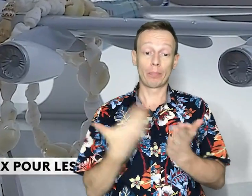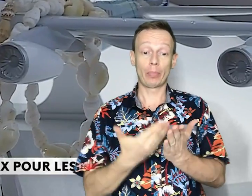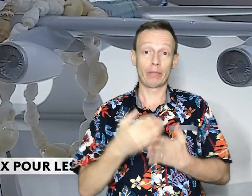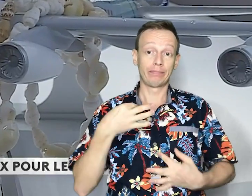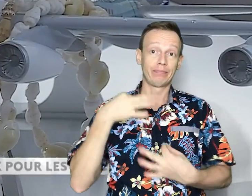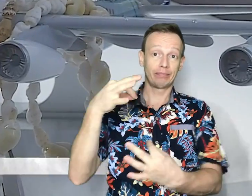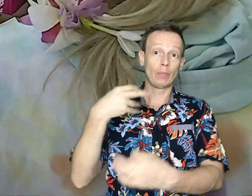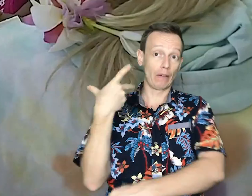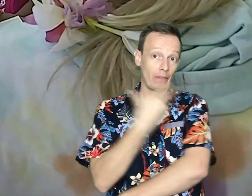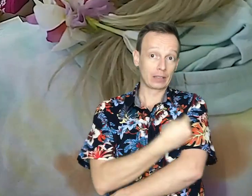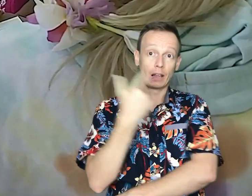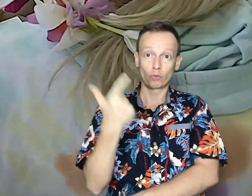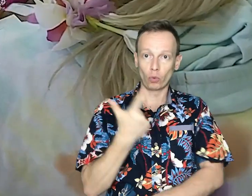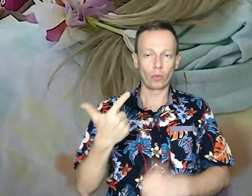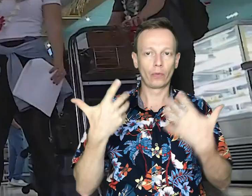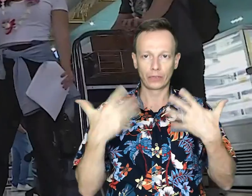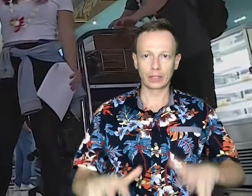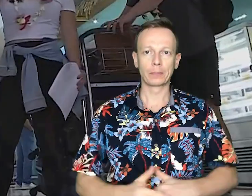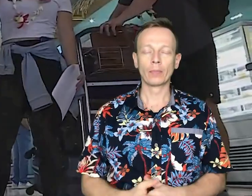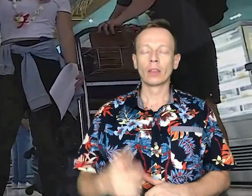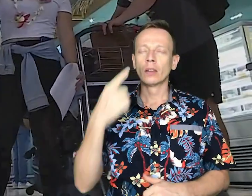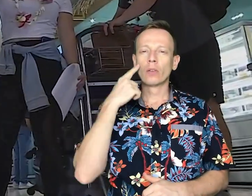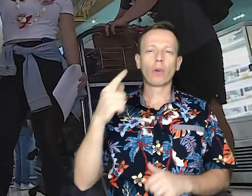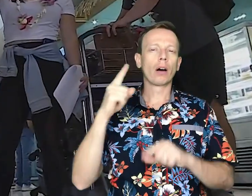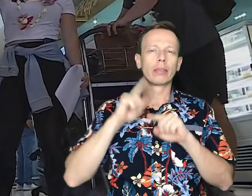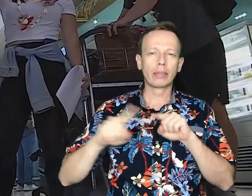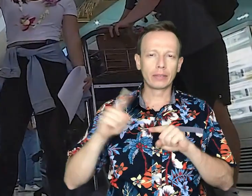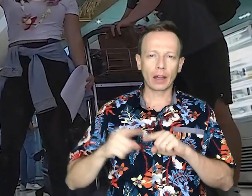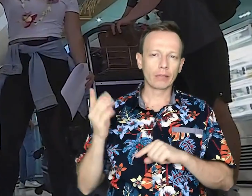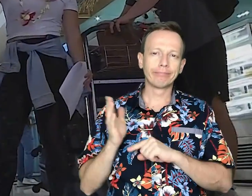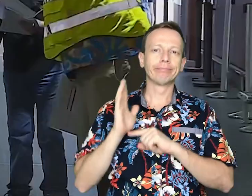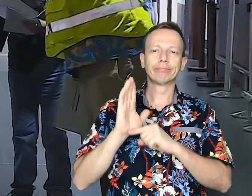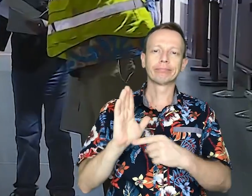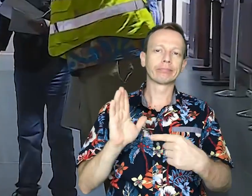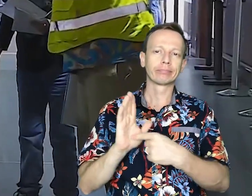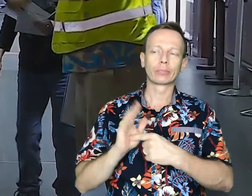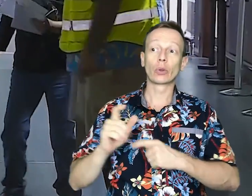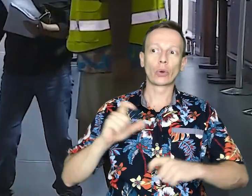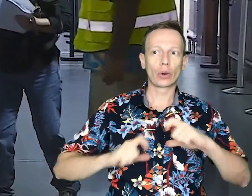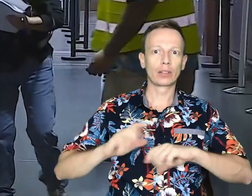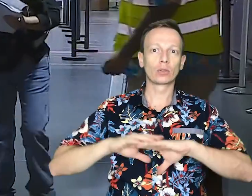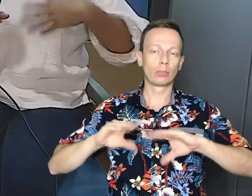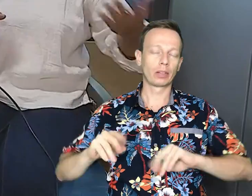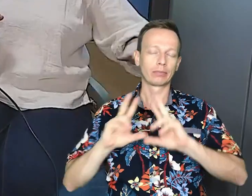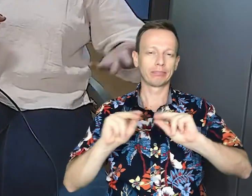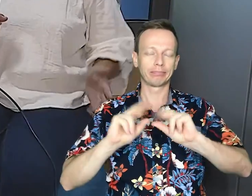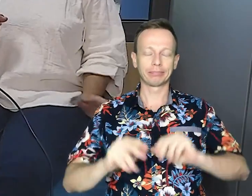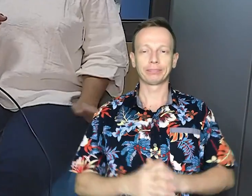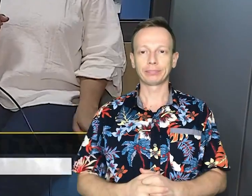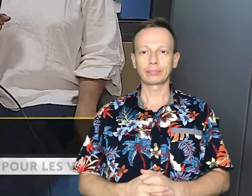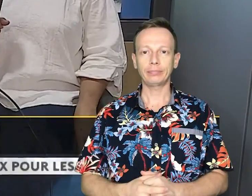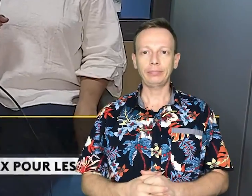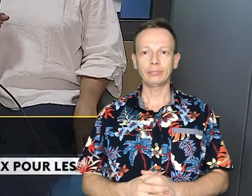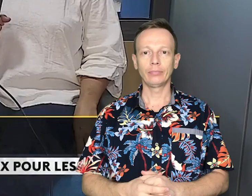précisions avec Brigitte Olivier Mirko Vanfo qui était sur place avec Michel Monvoisin ce matin. Oui, ne vous inquiétez pas, on n'est pas